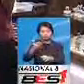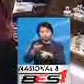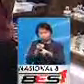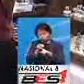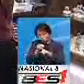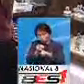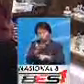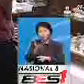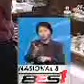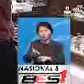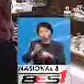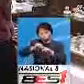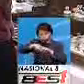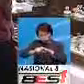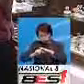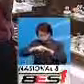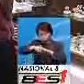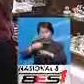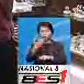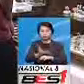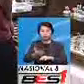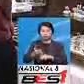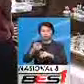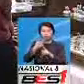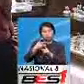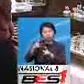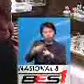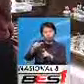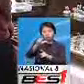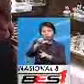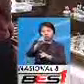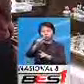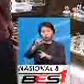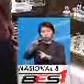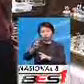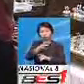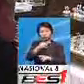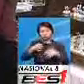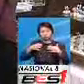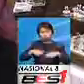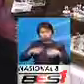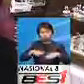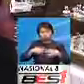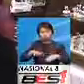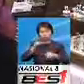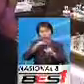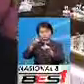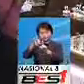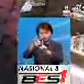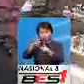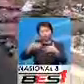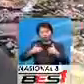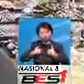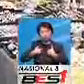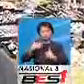mutiara, barangan-barangan sulaman, barangan berasaskan logam dan juga tekstil, tembaga, emas dan juga besi. Dan